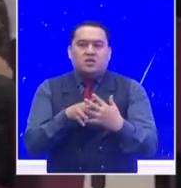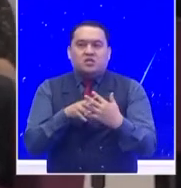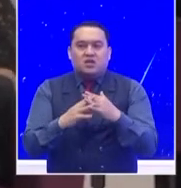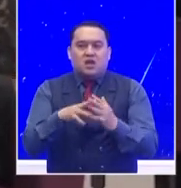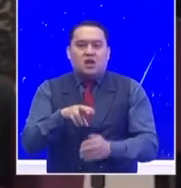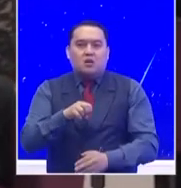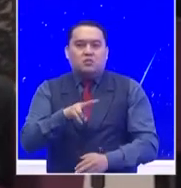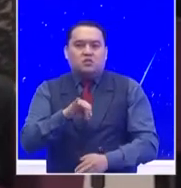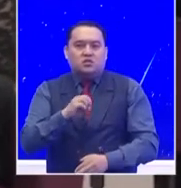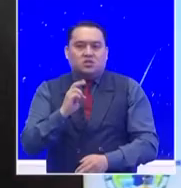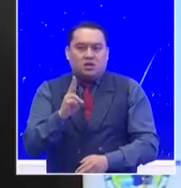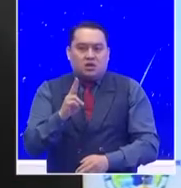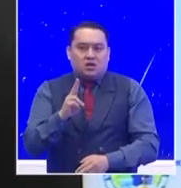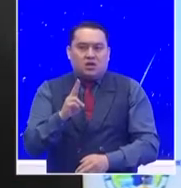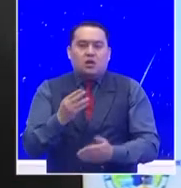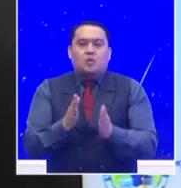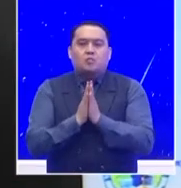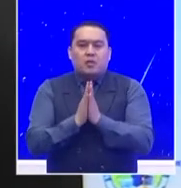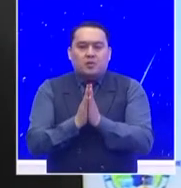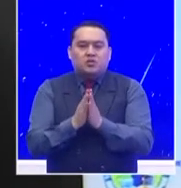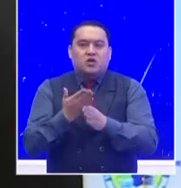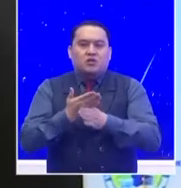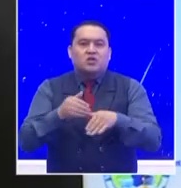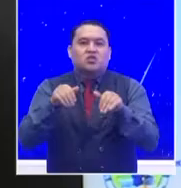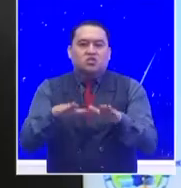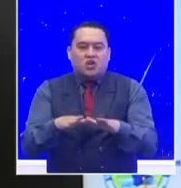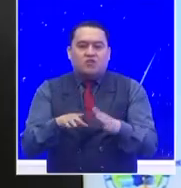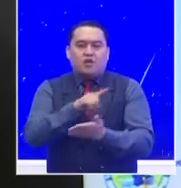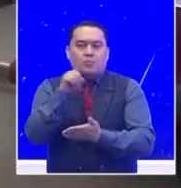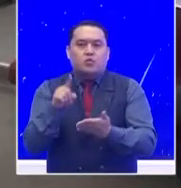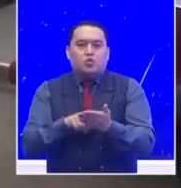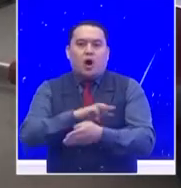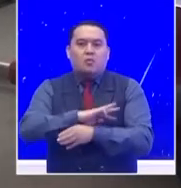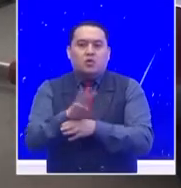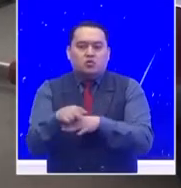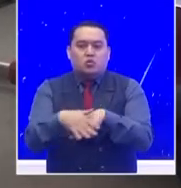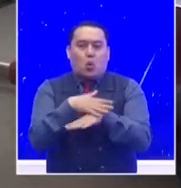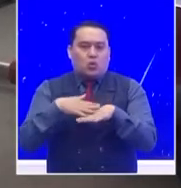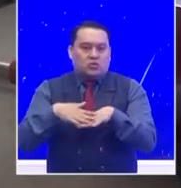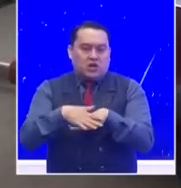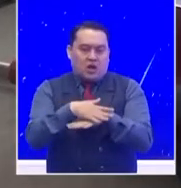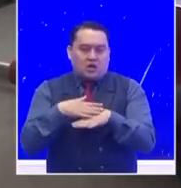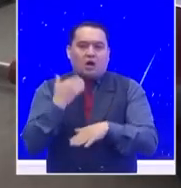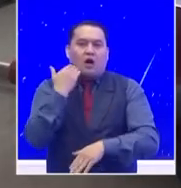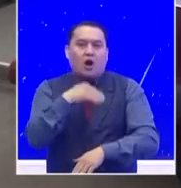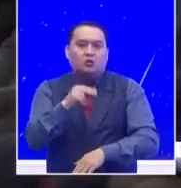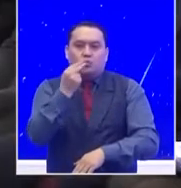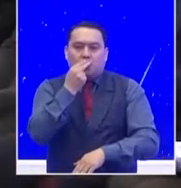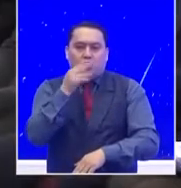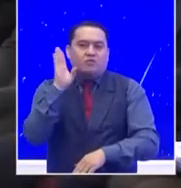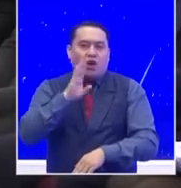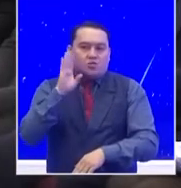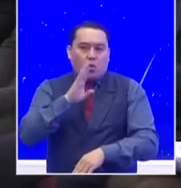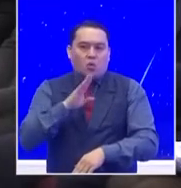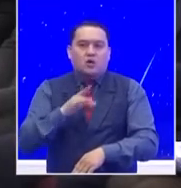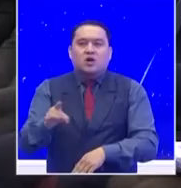Лептинск попросили руководство области посодействовать в решении вопроса по обеспечению населенного пункта качественной питьевой водой.